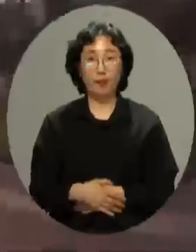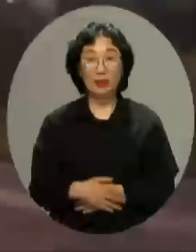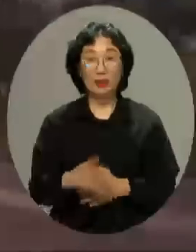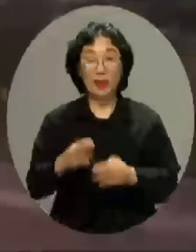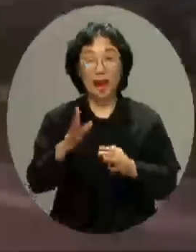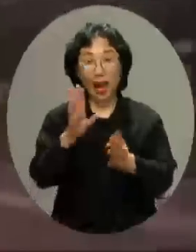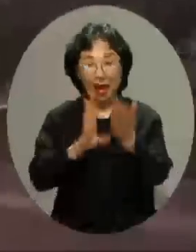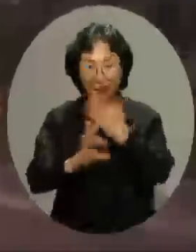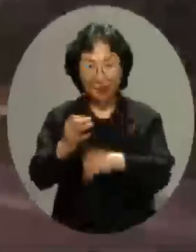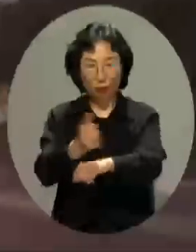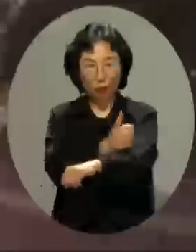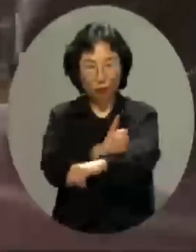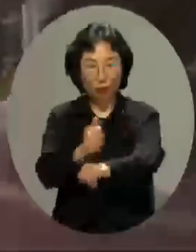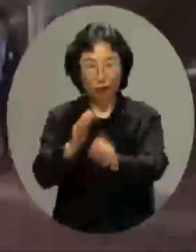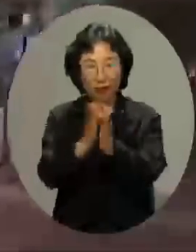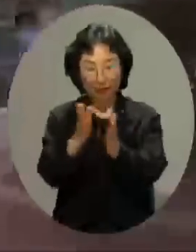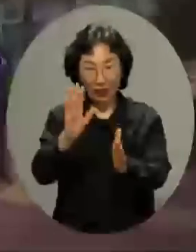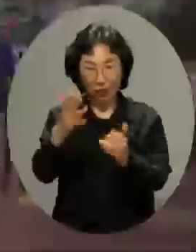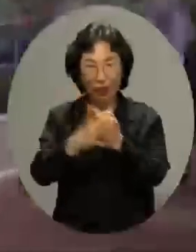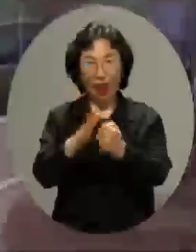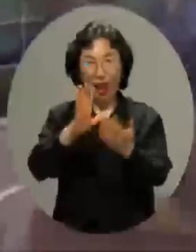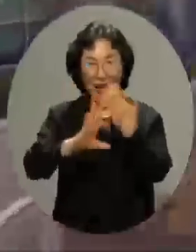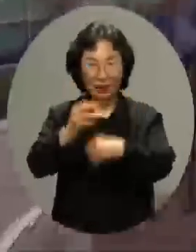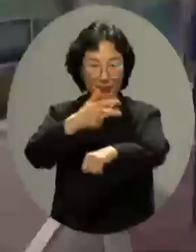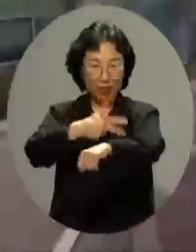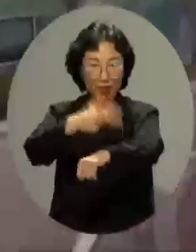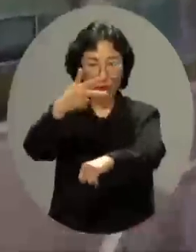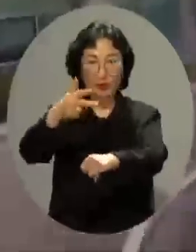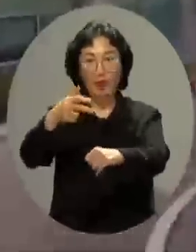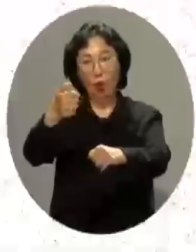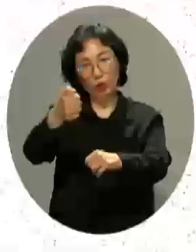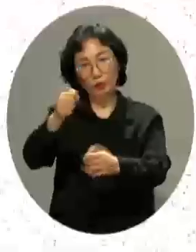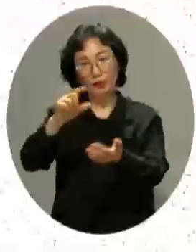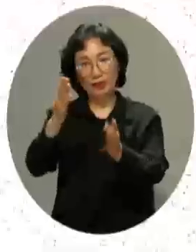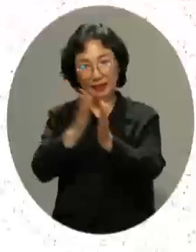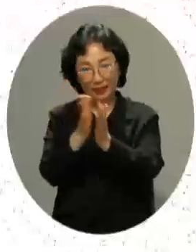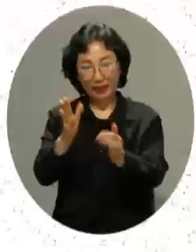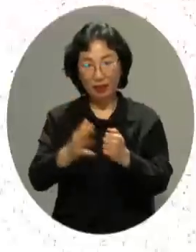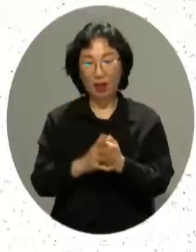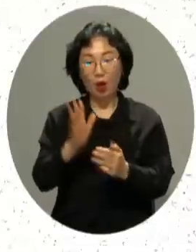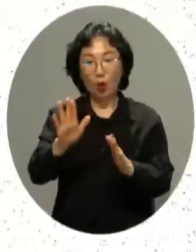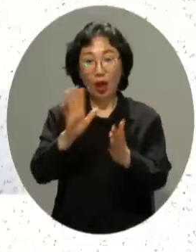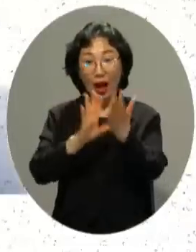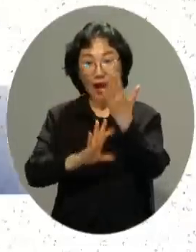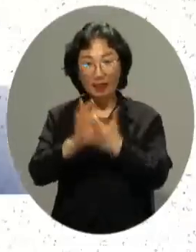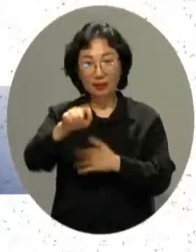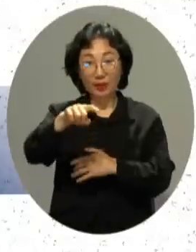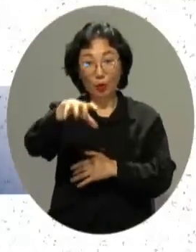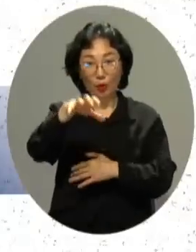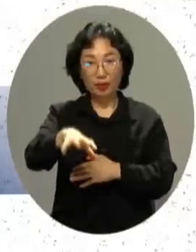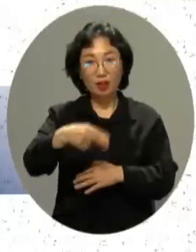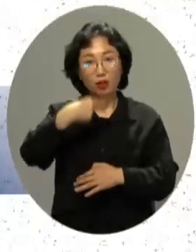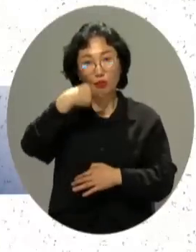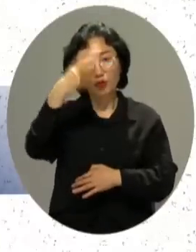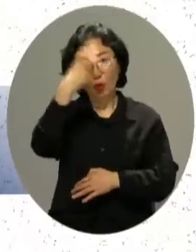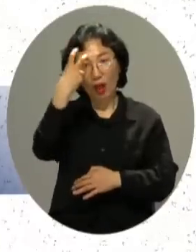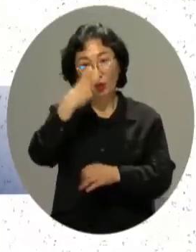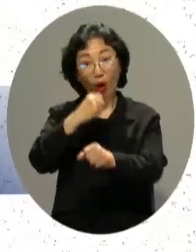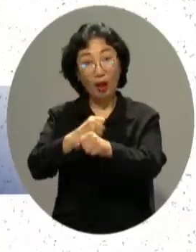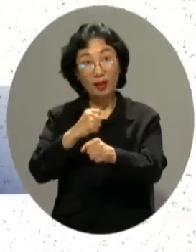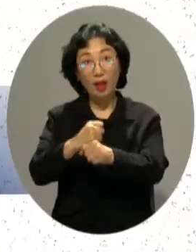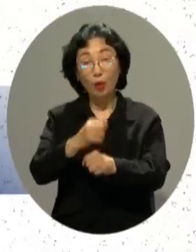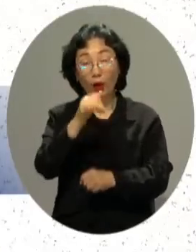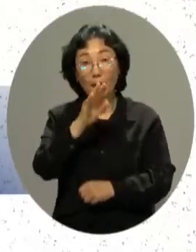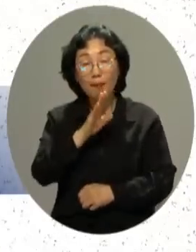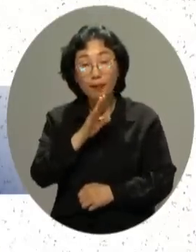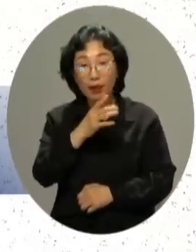출근길 숙취 점검이 실시된 건 오전 7시 50분부터였습니다. 오늘 아침에 혹시 여기서 음주 단속 있었는가